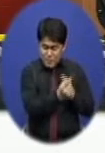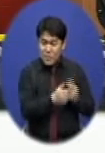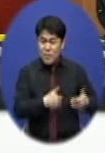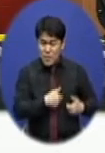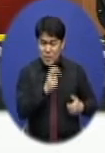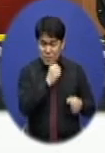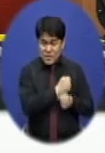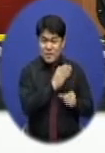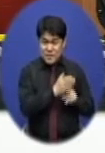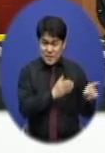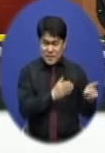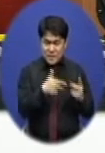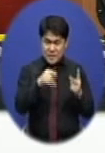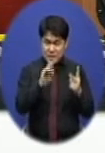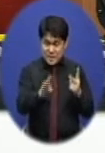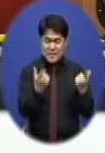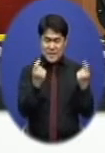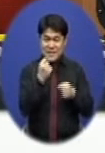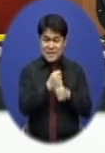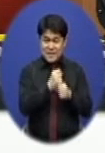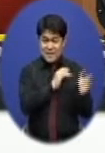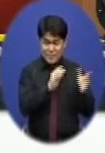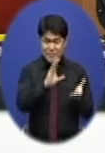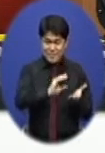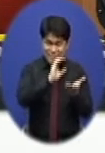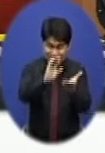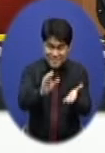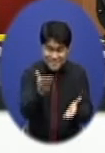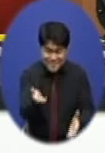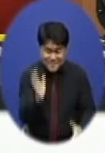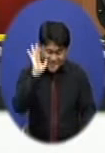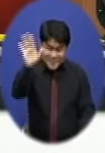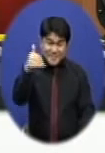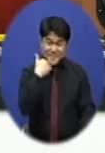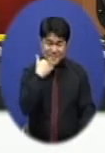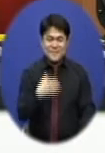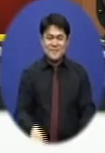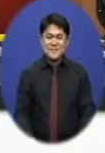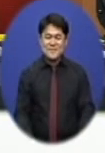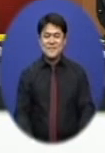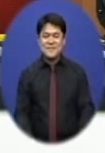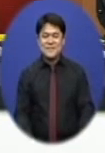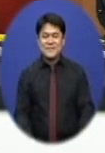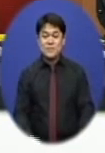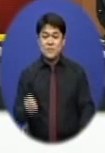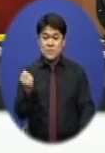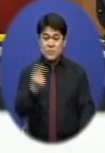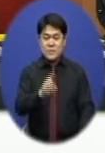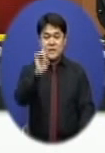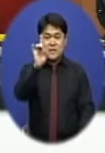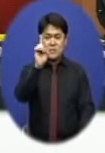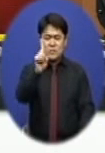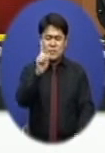예. 제작을 예. 해가지고 이 집이랑 같이 해서 준비해 드릴게요. 제가. 예. 네, 일단 제 거 보내드릴게요. 예. 예. 그리고 한 가지